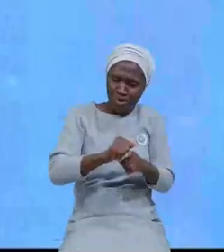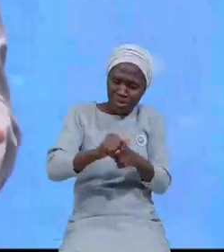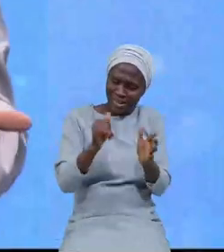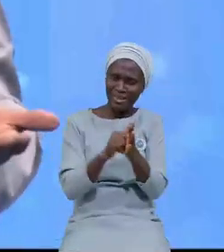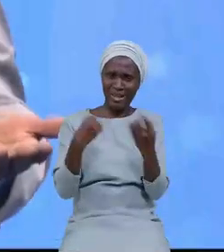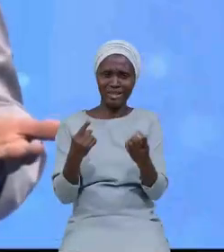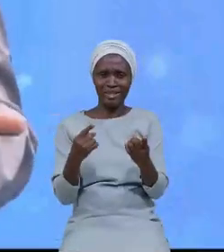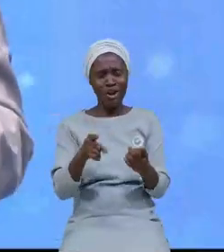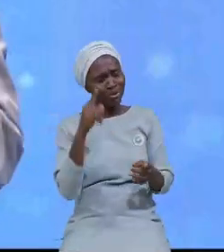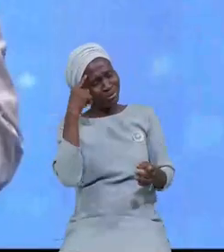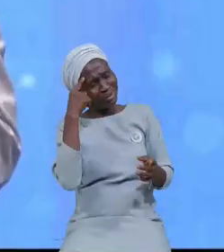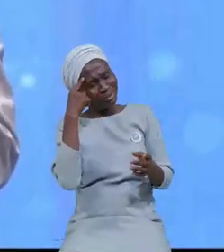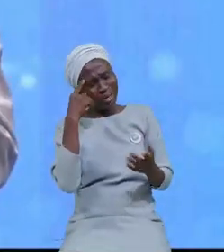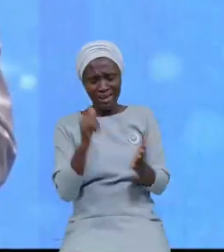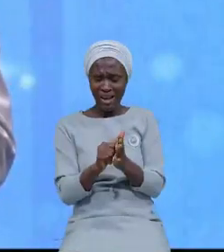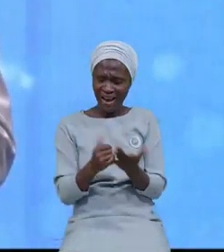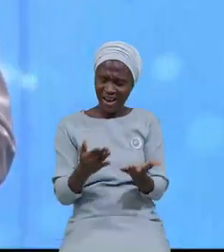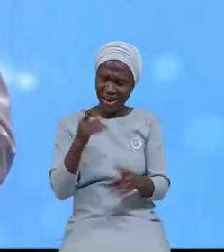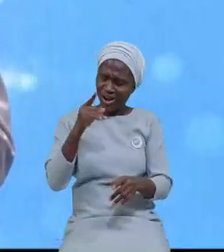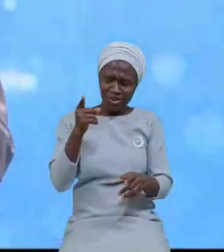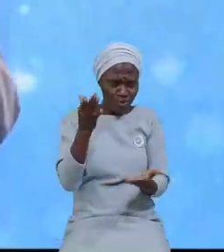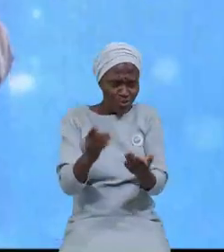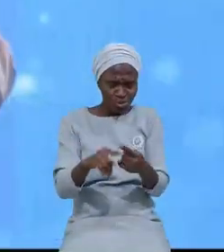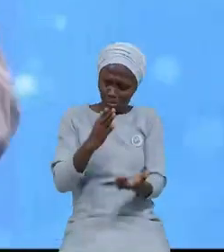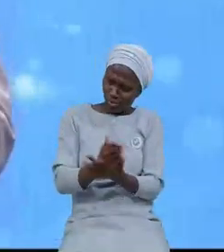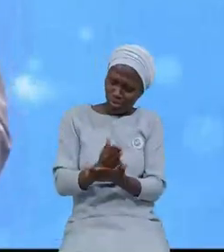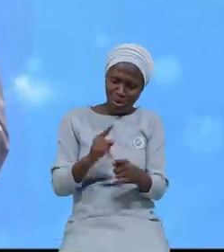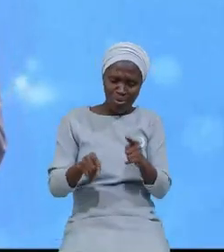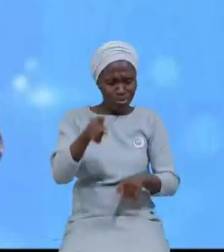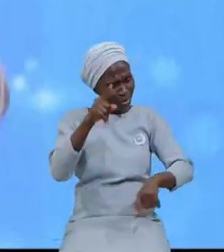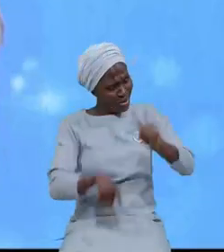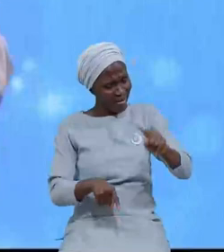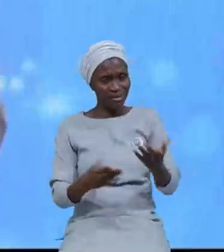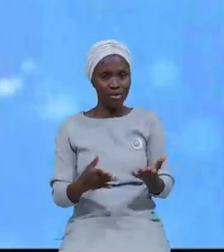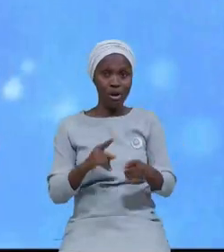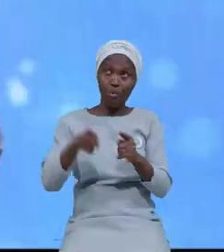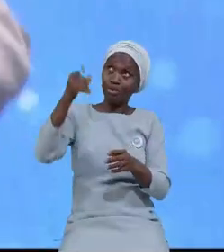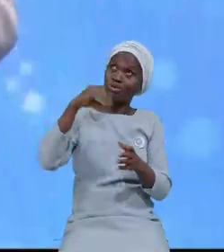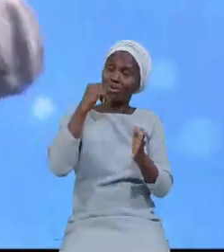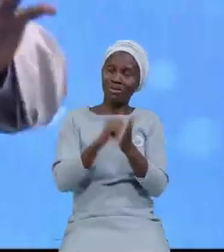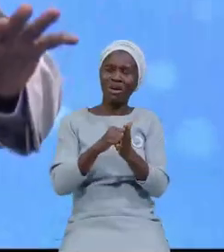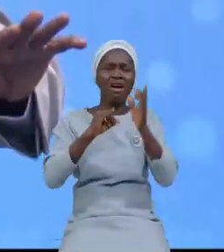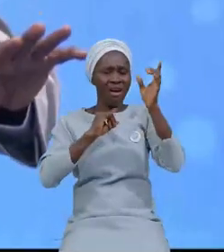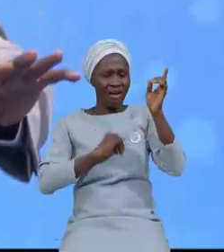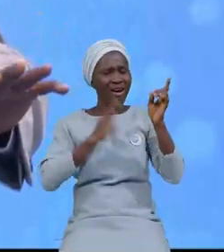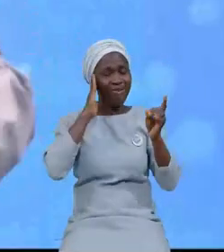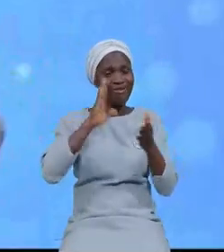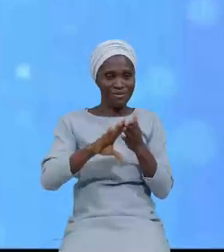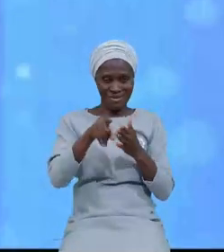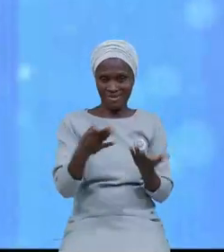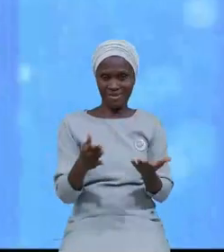leessur dit comme tu es désespéré impimportant je veux t'aider ce soir je veux te pardonner je veux te